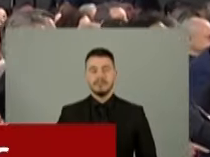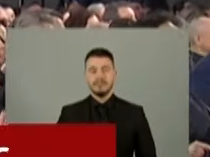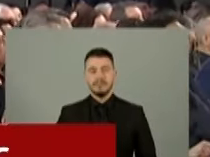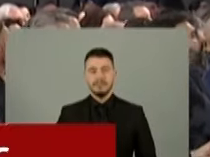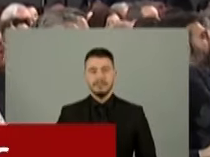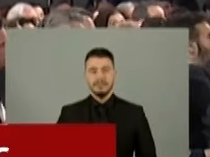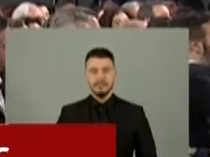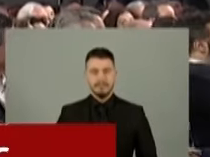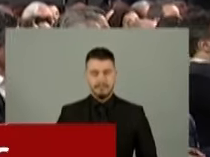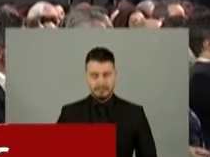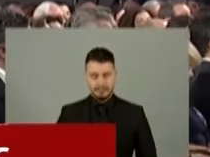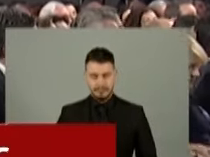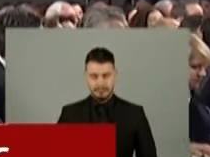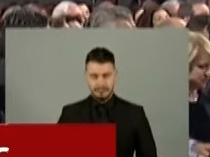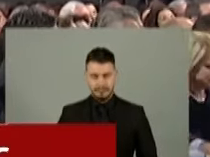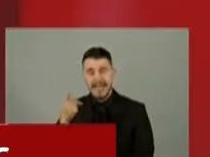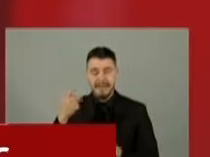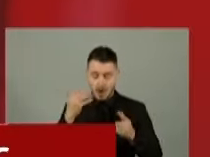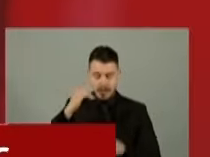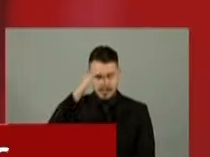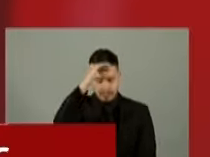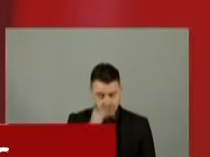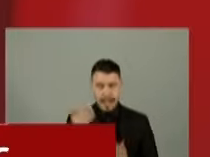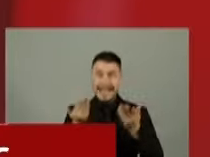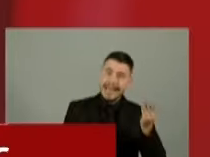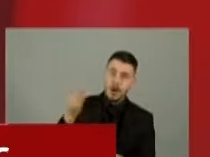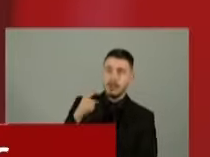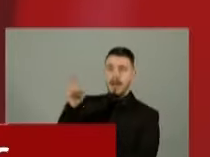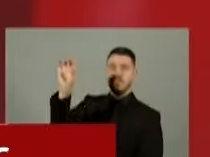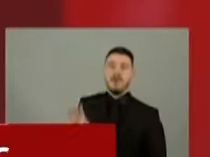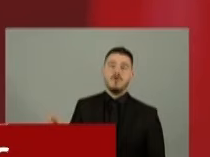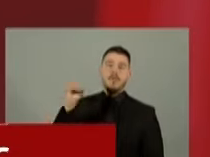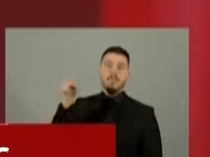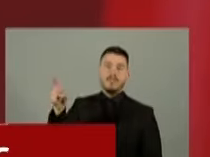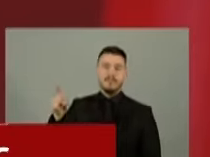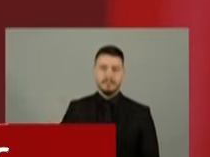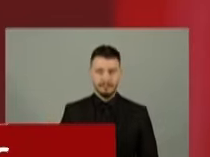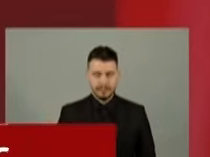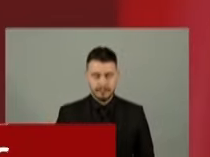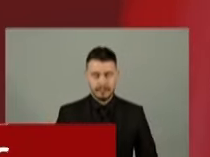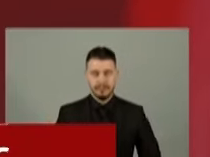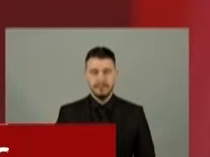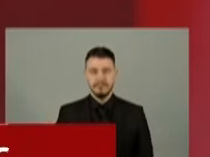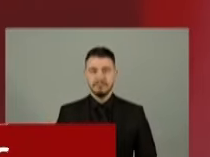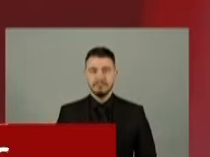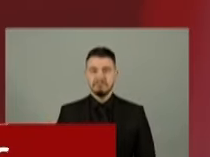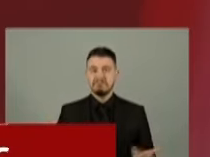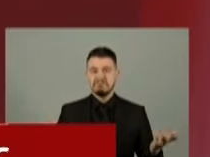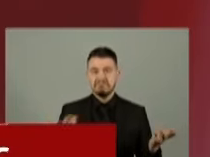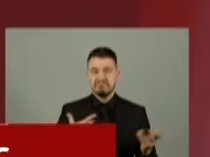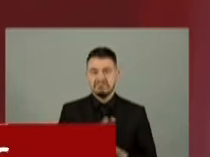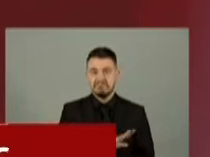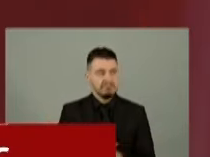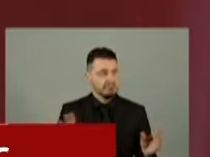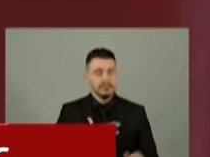Τσίπρα καθ' όλη τη διάρκεια της παρουσίας του στο δημόσιο βίο στην ηγεσία του ΣΥΡΙΖΑ, δεν μιλούσε αγγλικά, ότι δεν ήξερε καλά